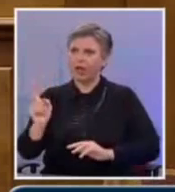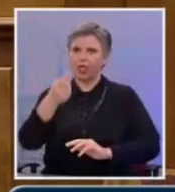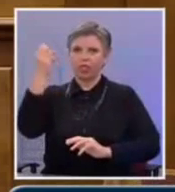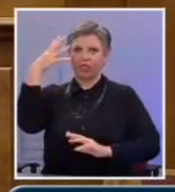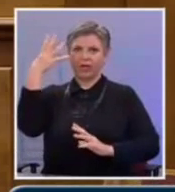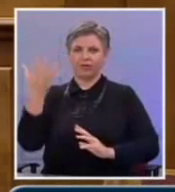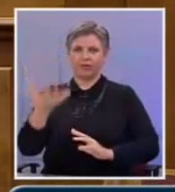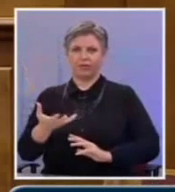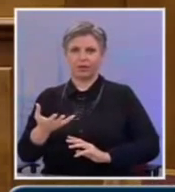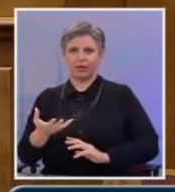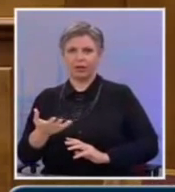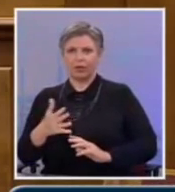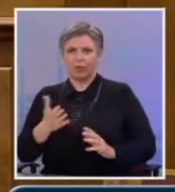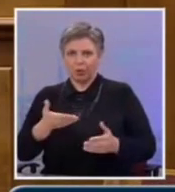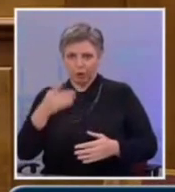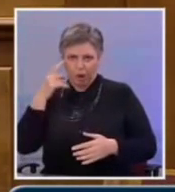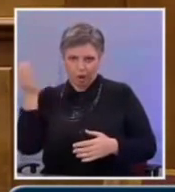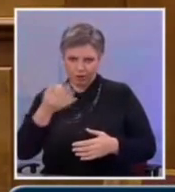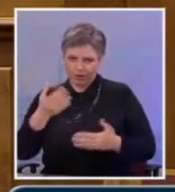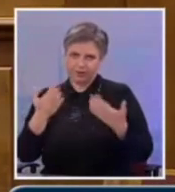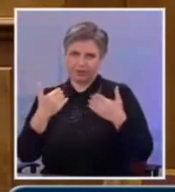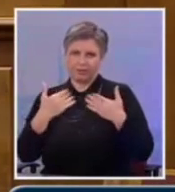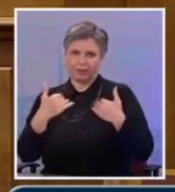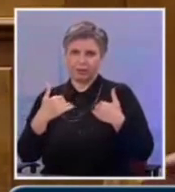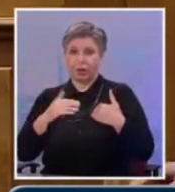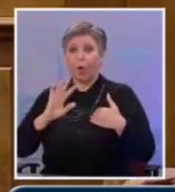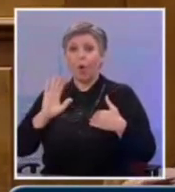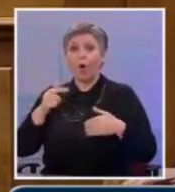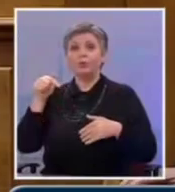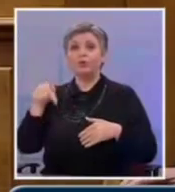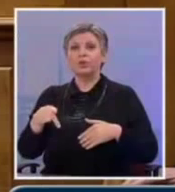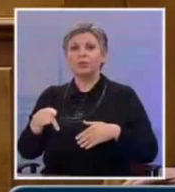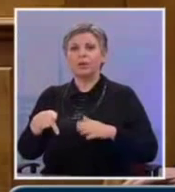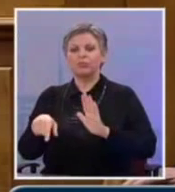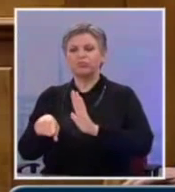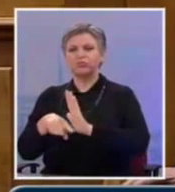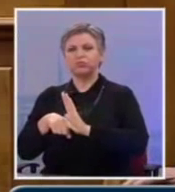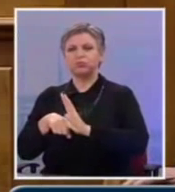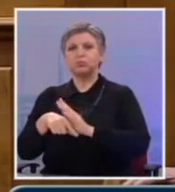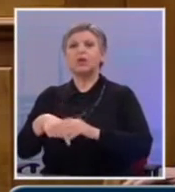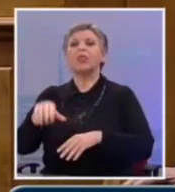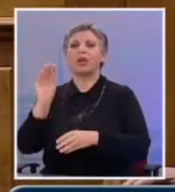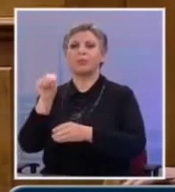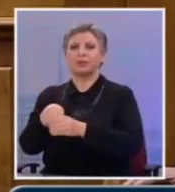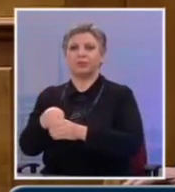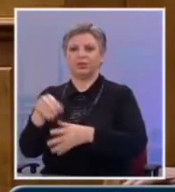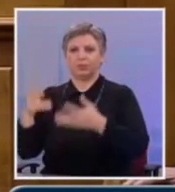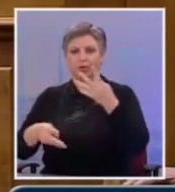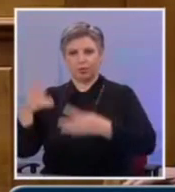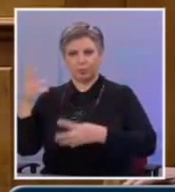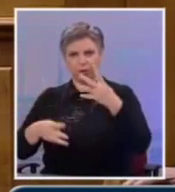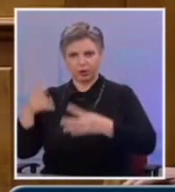Όσοι λοιπόν απορρίπτουν σήμερα τον προϋπολογισμό, πρακτικά ζητούν